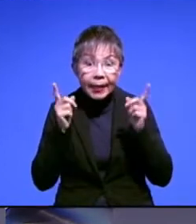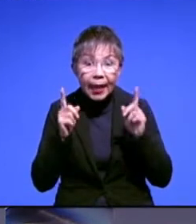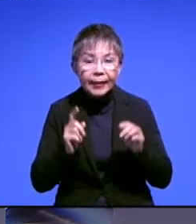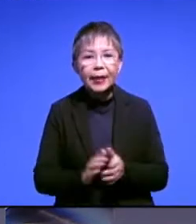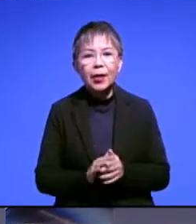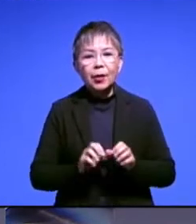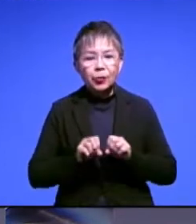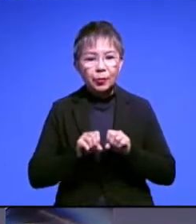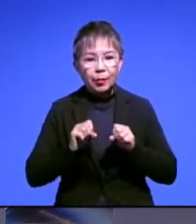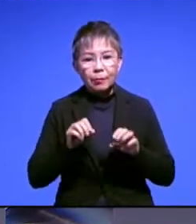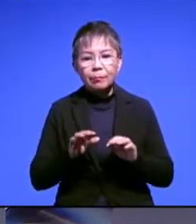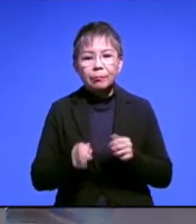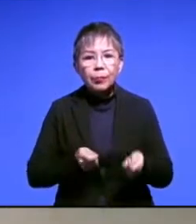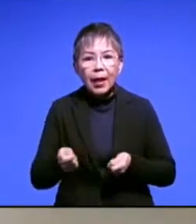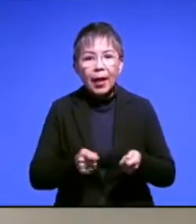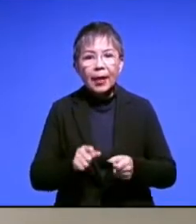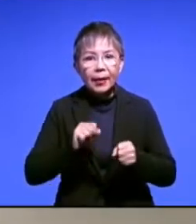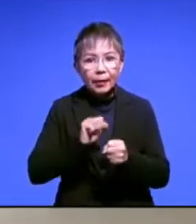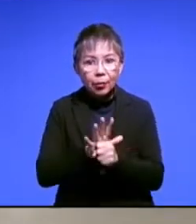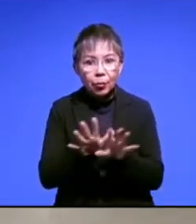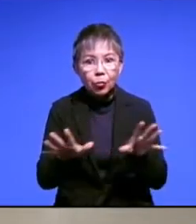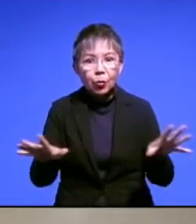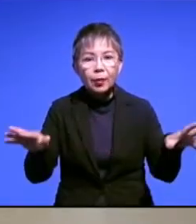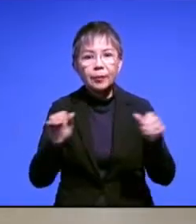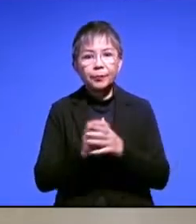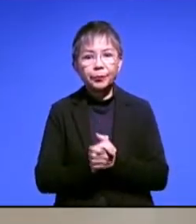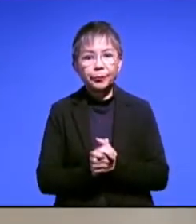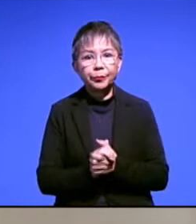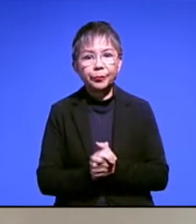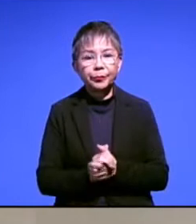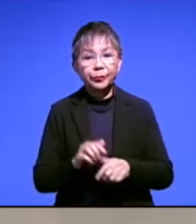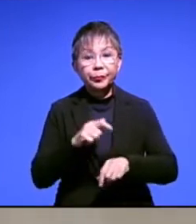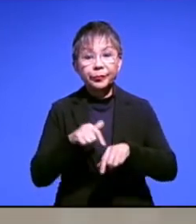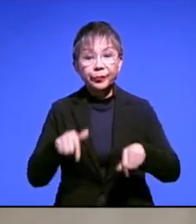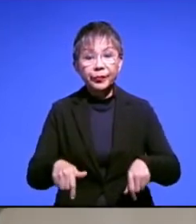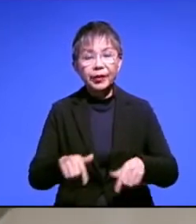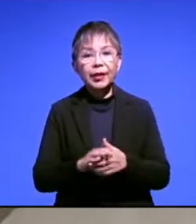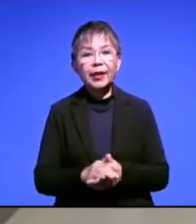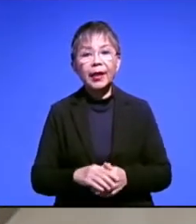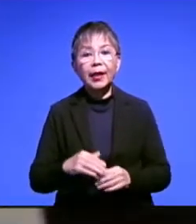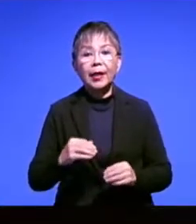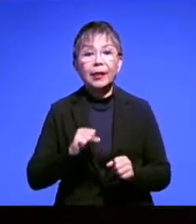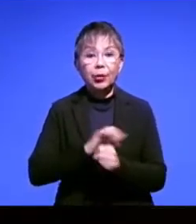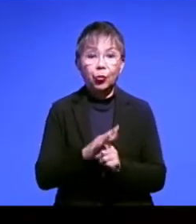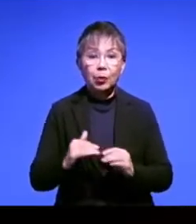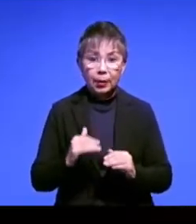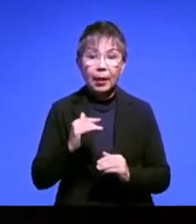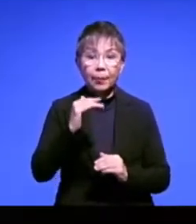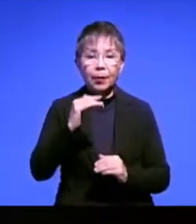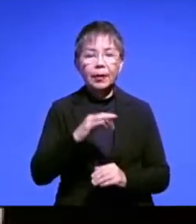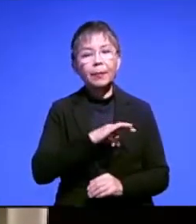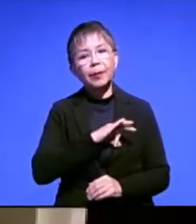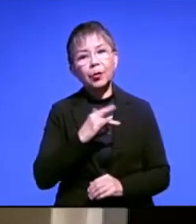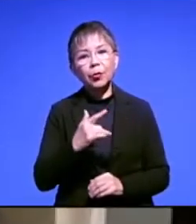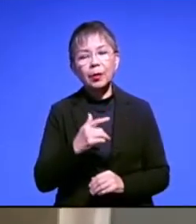menangani penyebaran virus korona hai meski tren kasus positif di tanah air terus meninggi presiden joko widodo